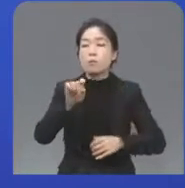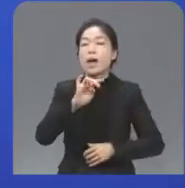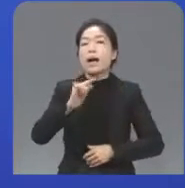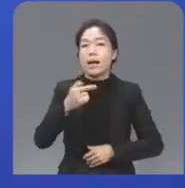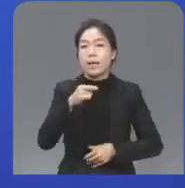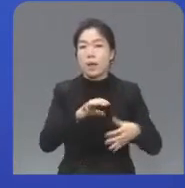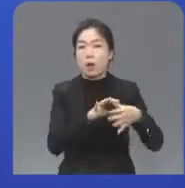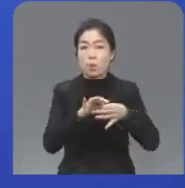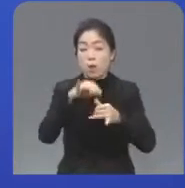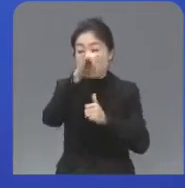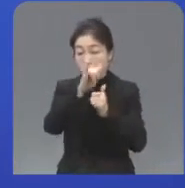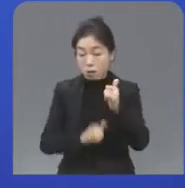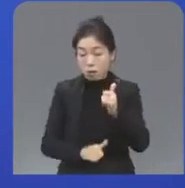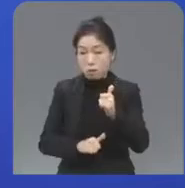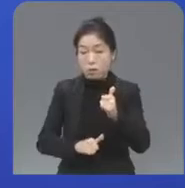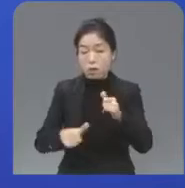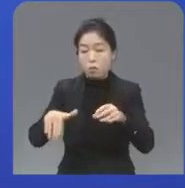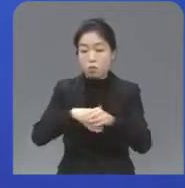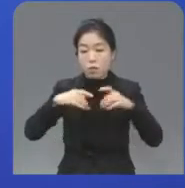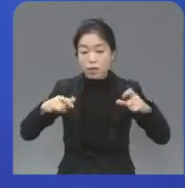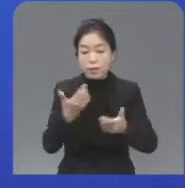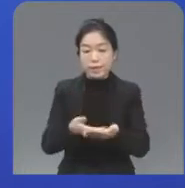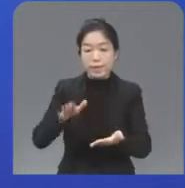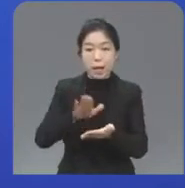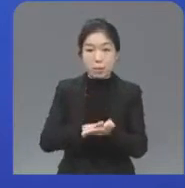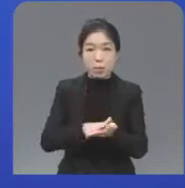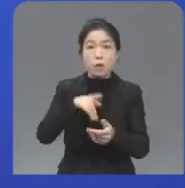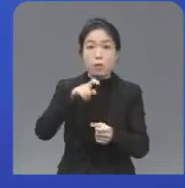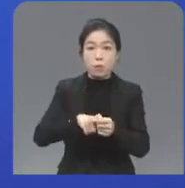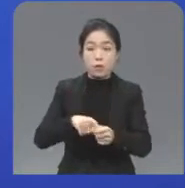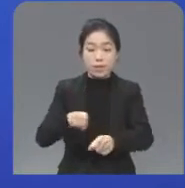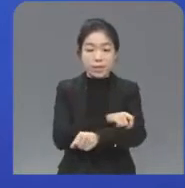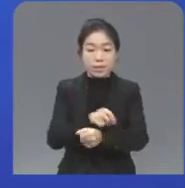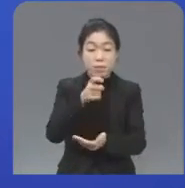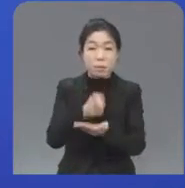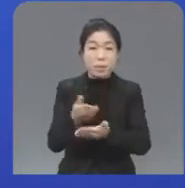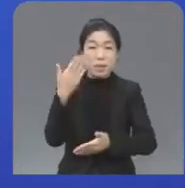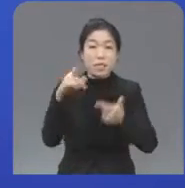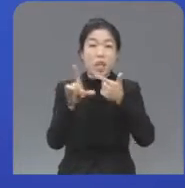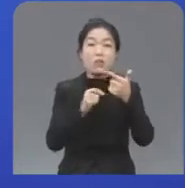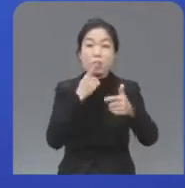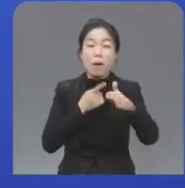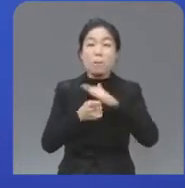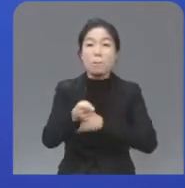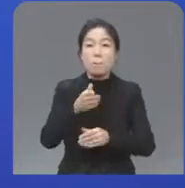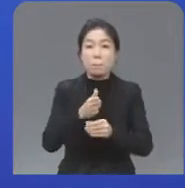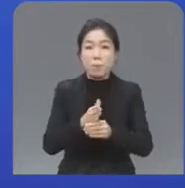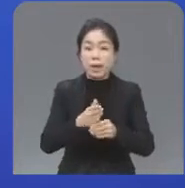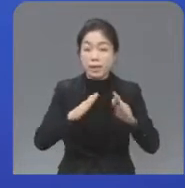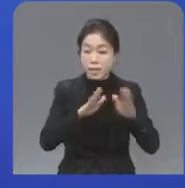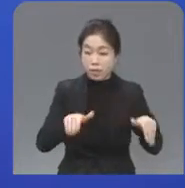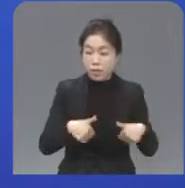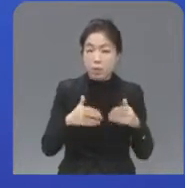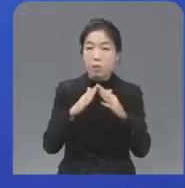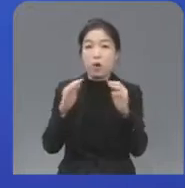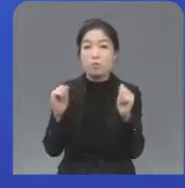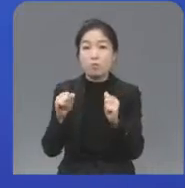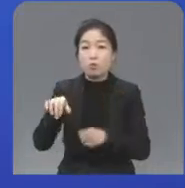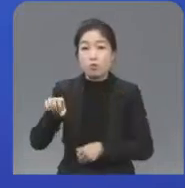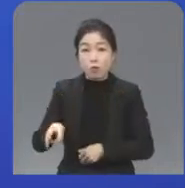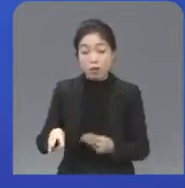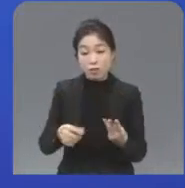고대 역사문화권을 정비하기 위한 특별법이 지난 6월부터 시행 중인데요. 전라남도와 전라북도 그리고